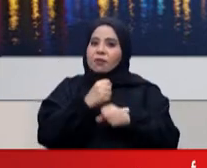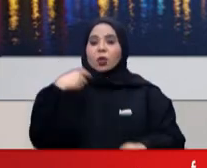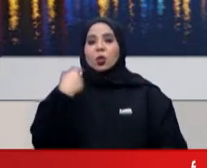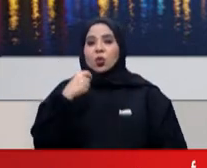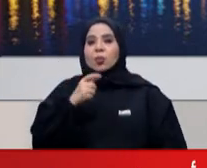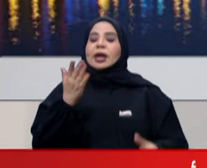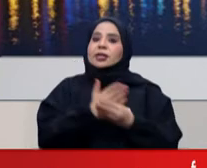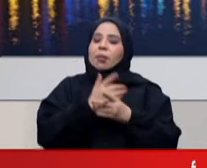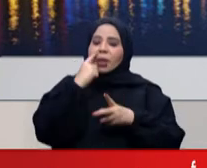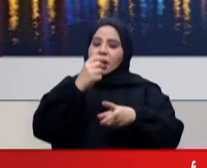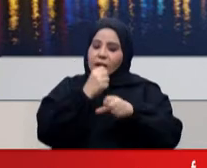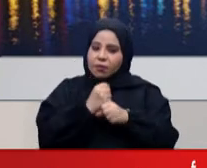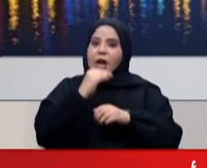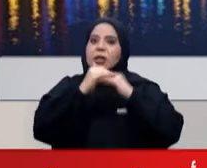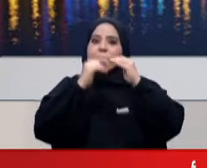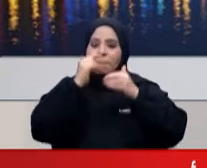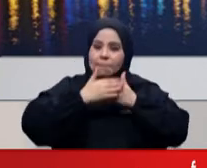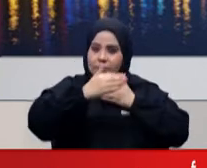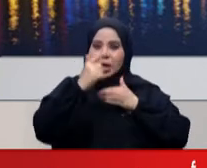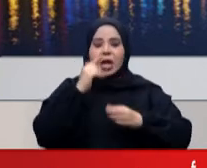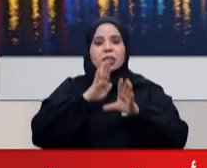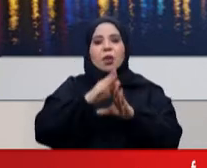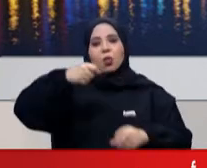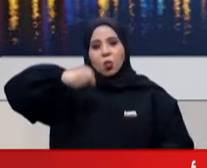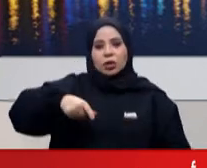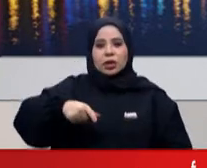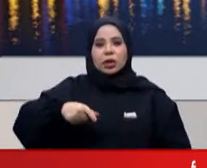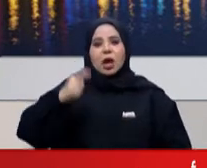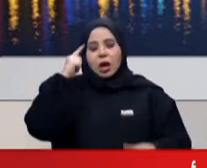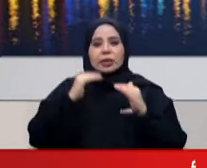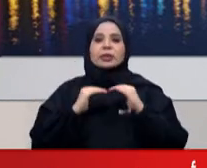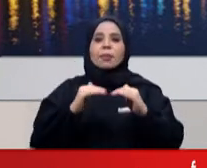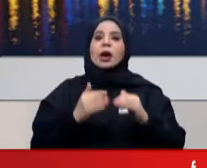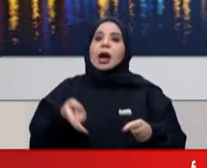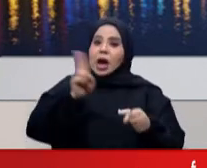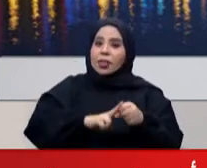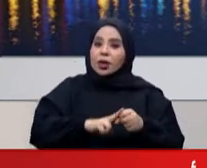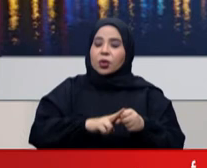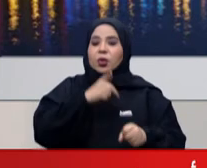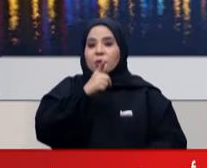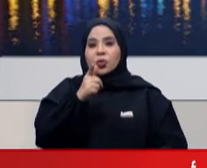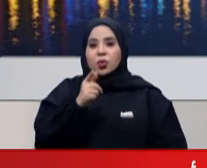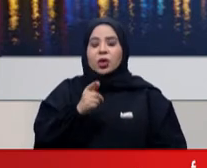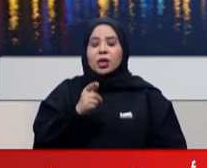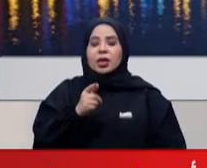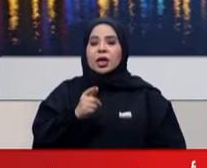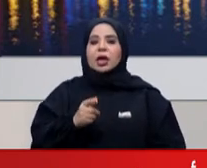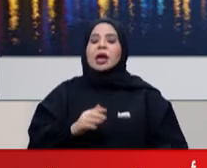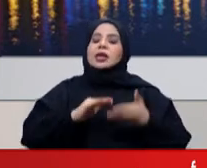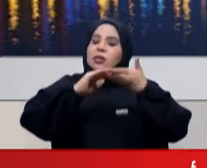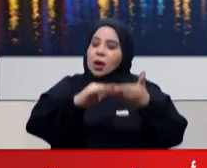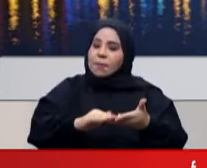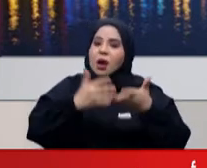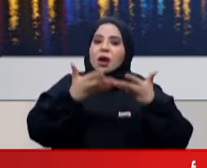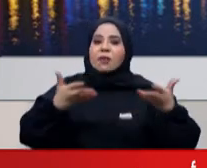على الحفاظ على النمو المستدام ودعم المواطنين وتحقيق تطلعاتهم، وأيضا تسخير كافة الإمكانيات والموارد لتخفيف آثار